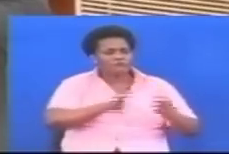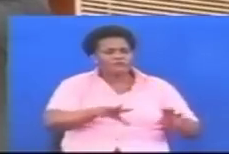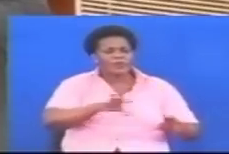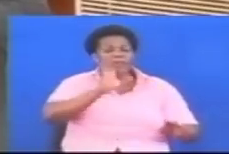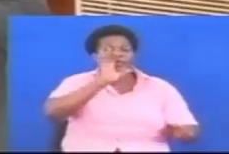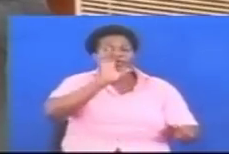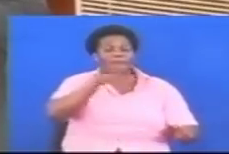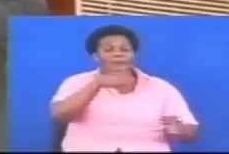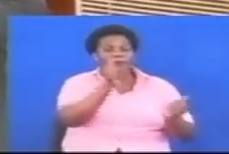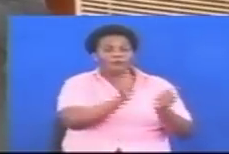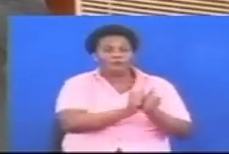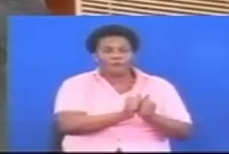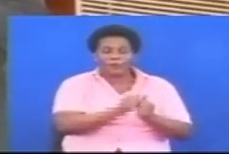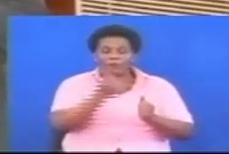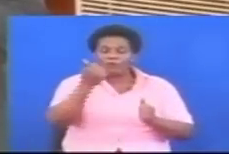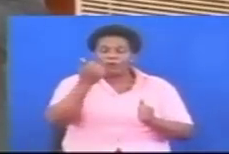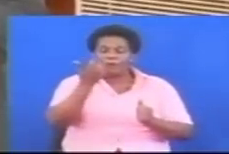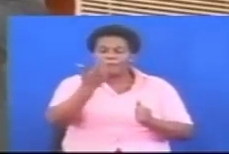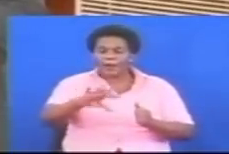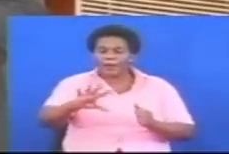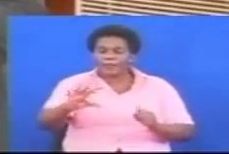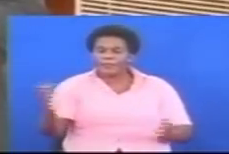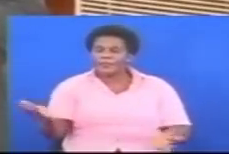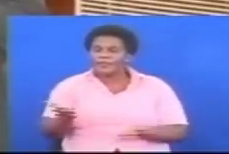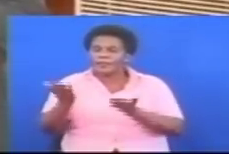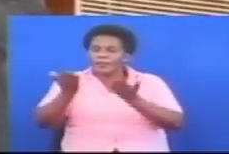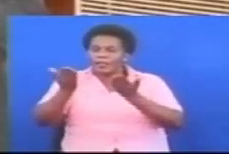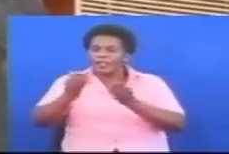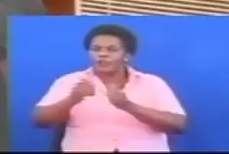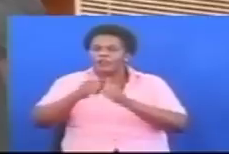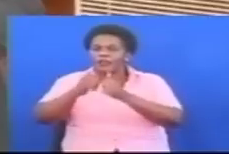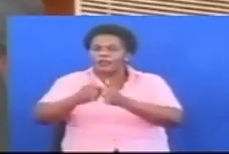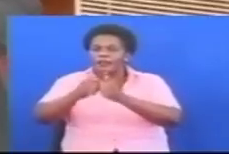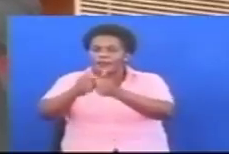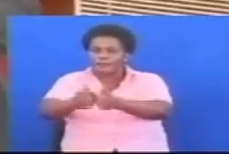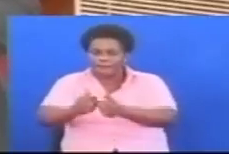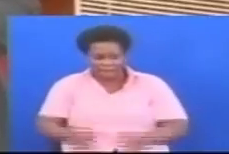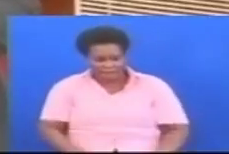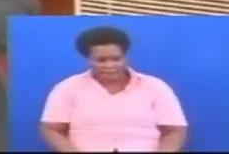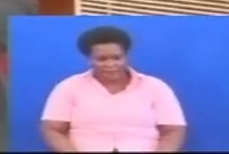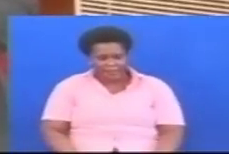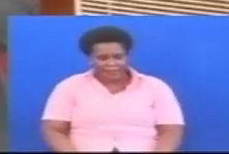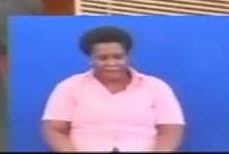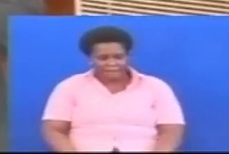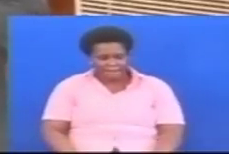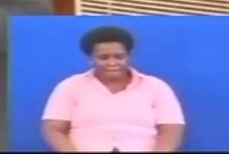Mheshimiwa mwenyekiti, dira ya maendeleo ya taifa, pia mipango